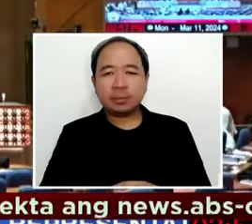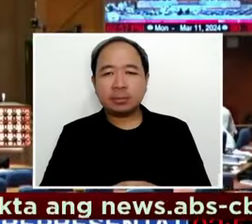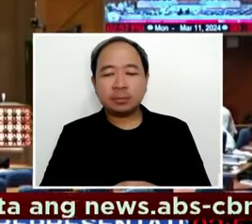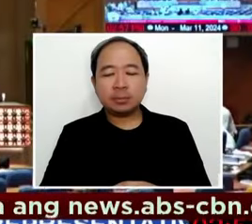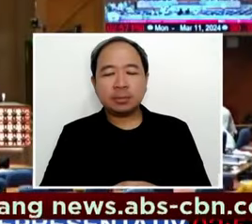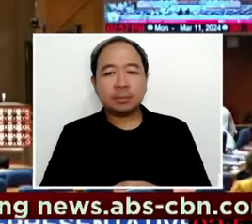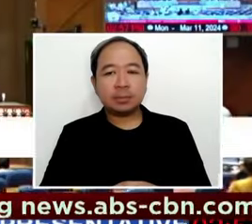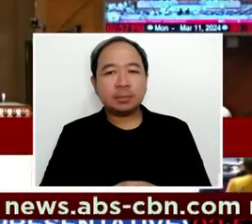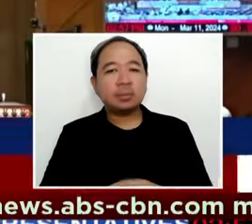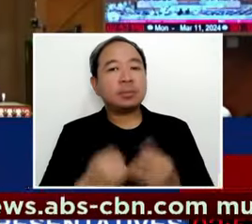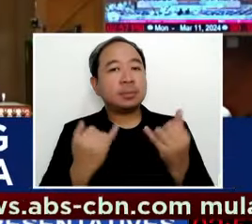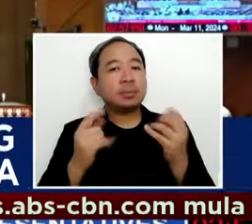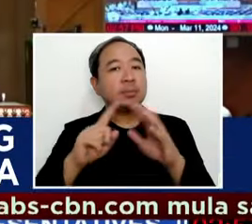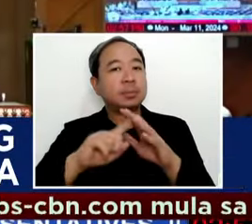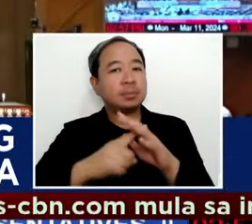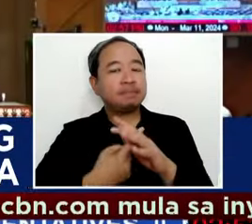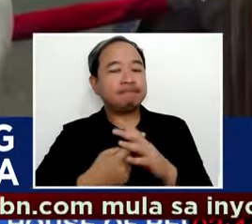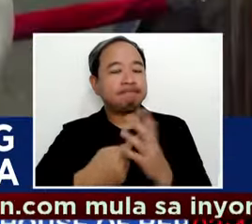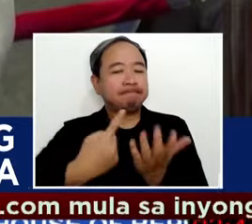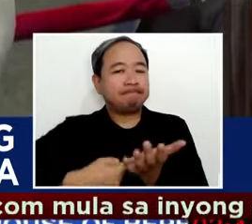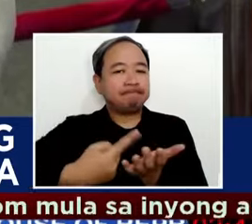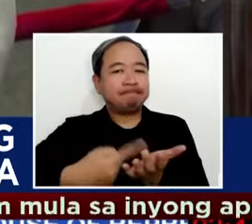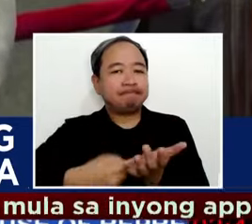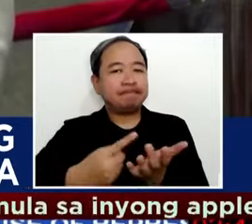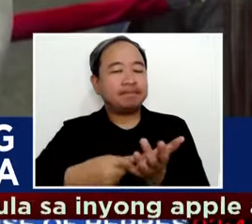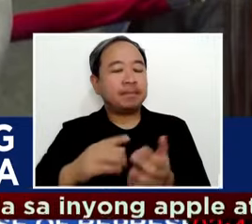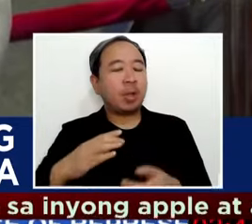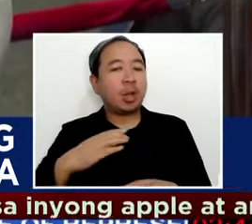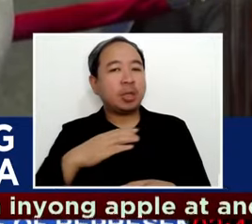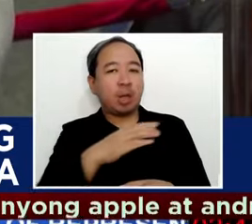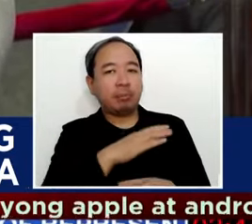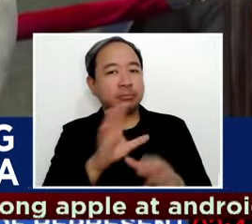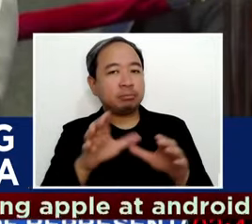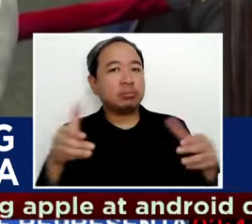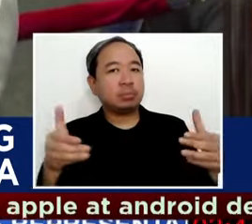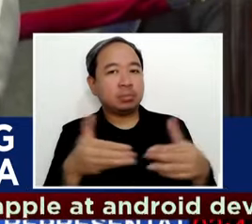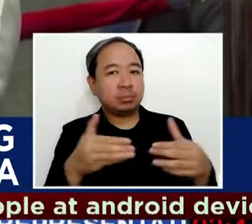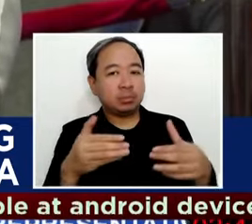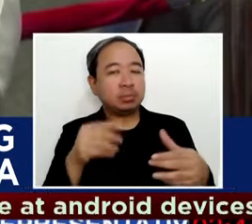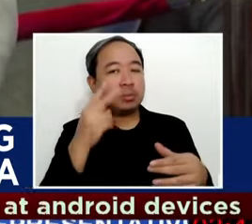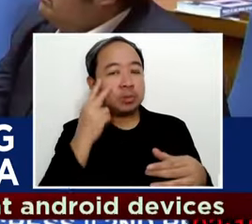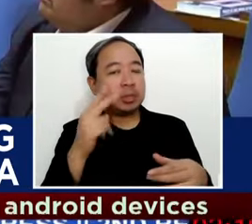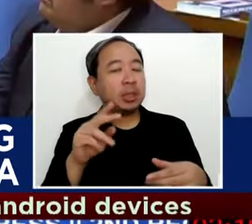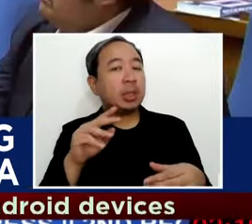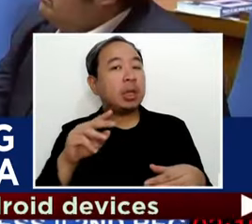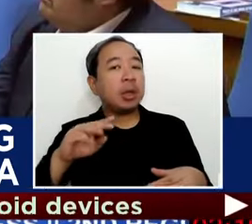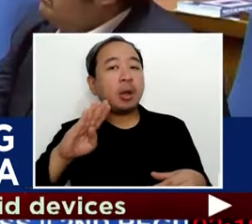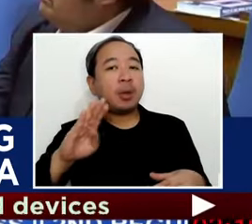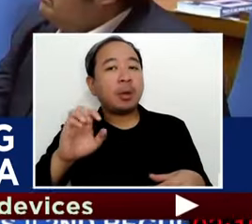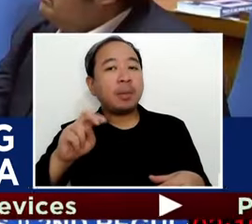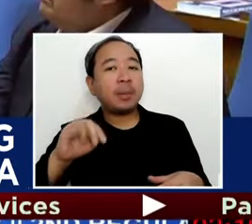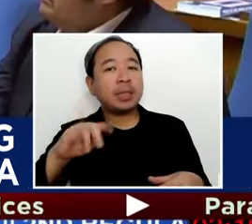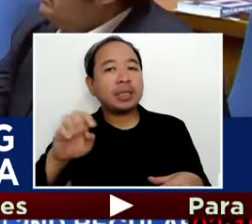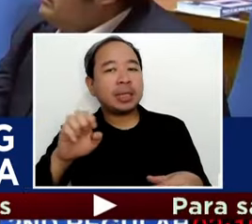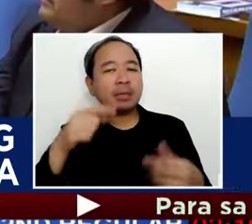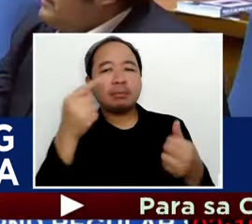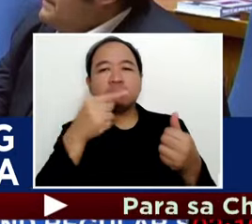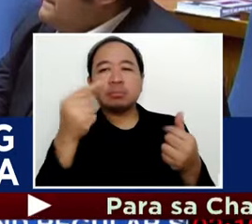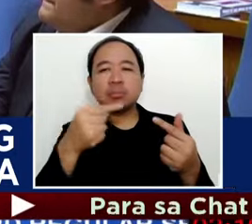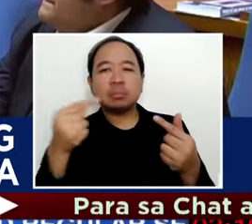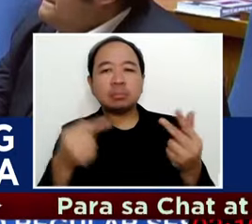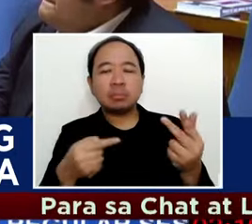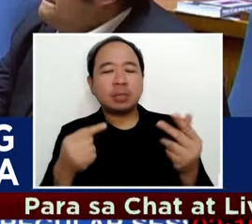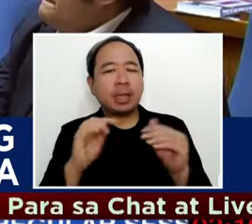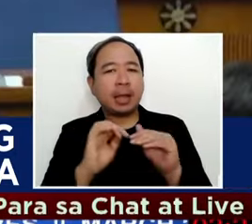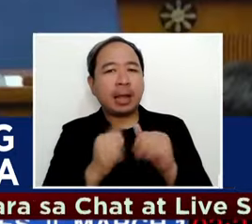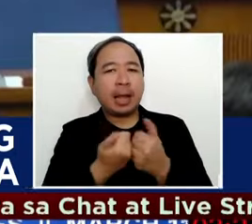Sa pagsisimula ng talakayan sa plenaryo ng Kamara, inisa-isa ni Majority Leader Manuel Jose Dalipe kung paano maaaring gamitin ng